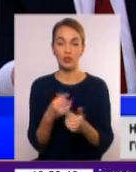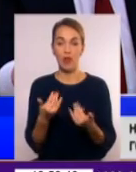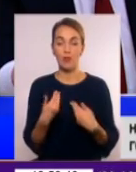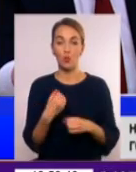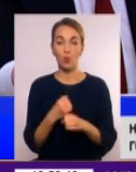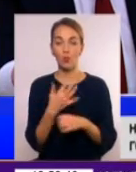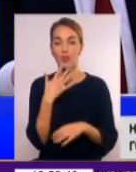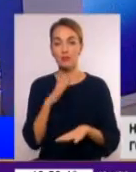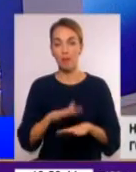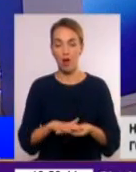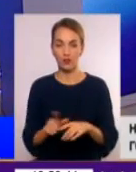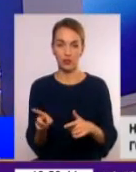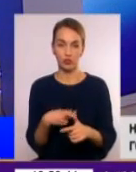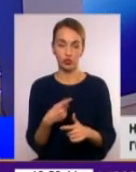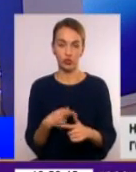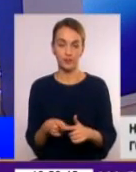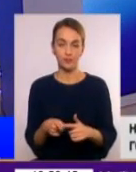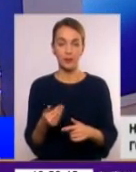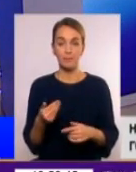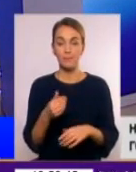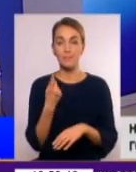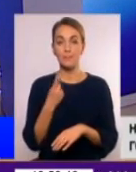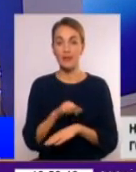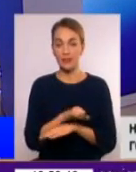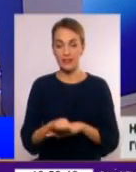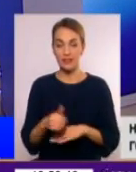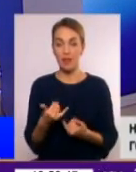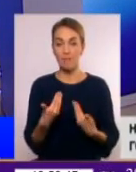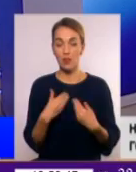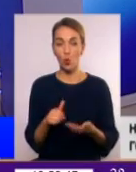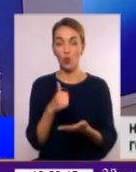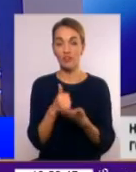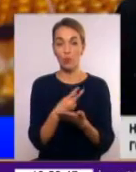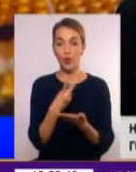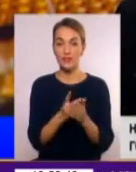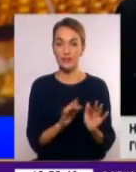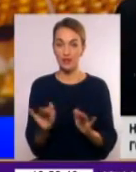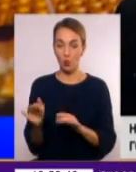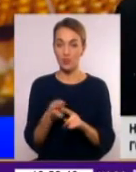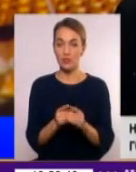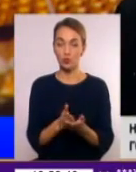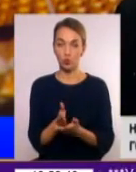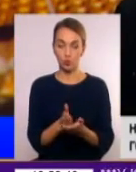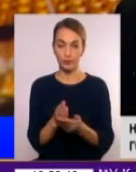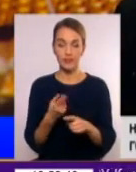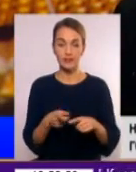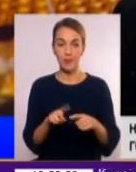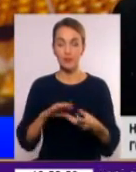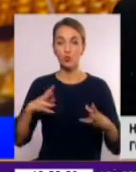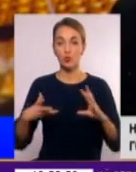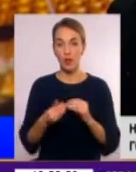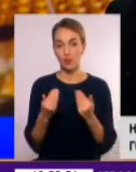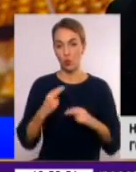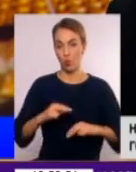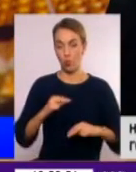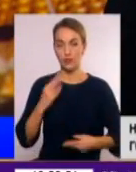робота Нацбанка, чи митниці, для мене головний показник діяльності цих служб – це результати їх